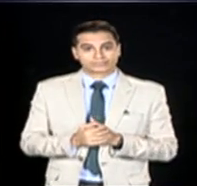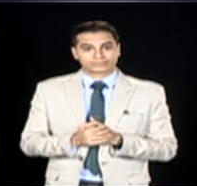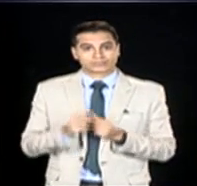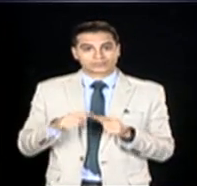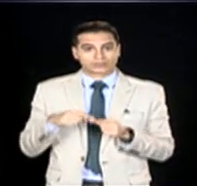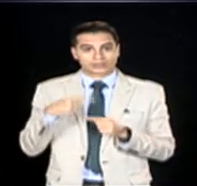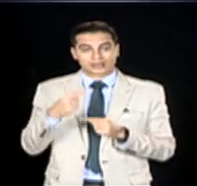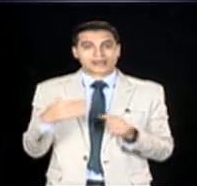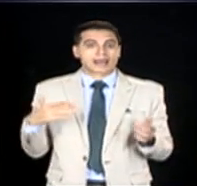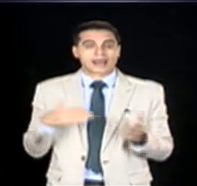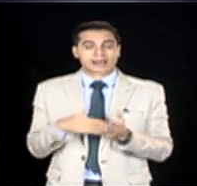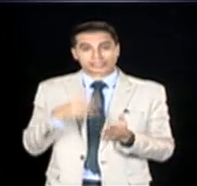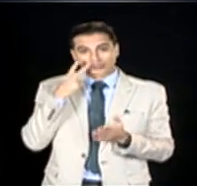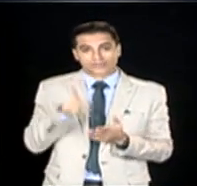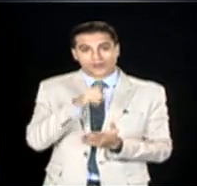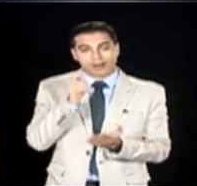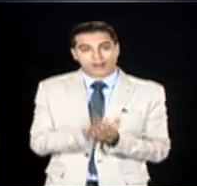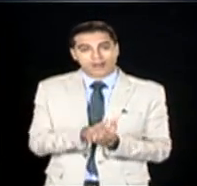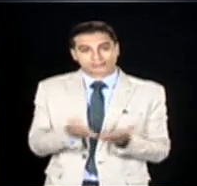الفقرة الأخيرة، فقرة عجلة الحظ.